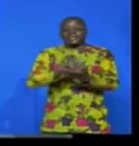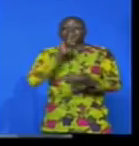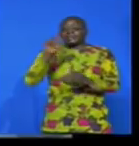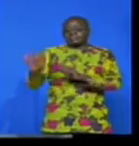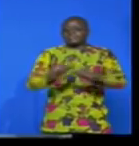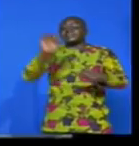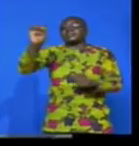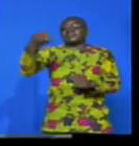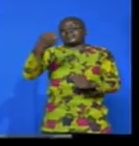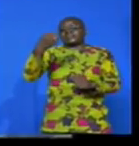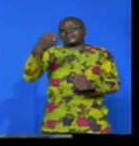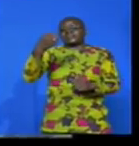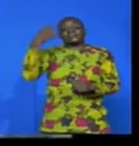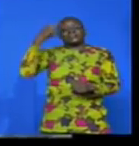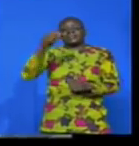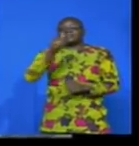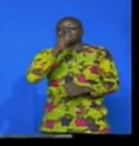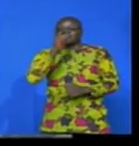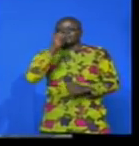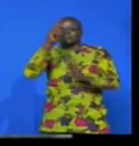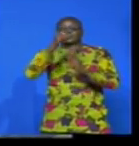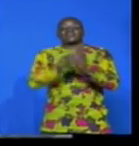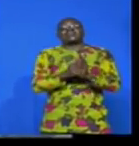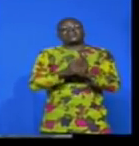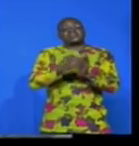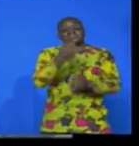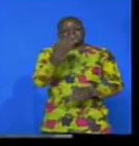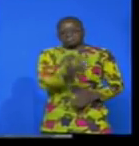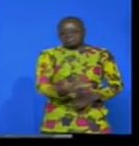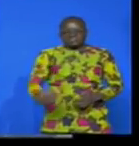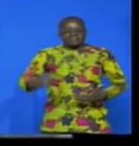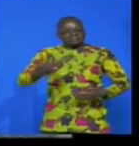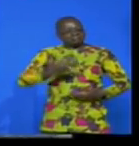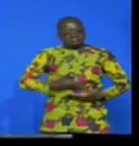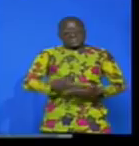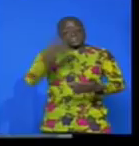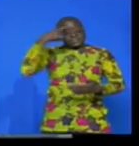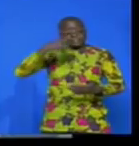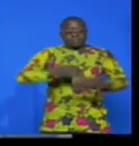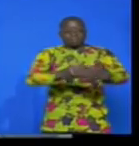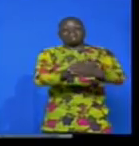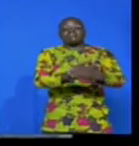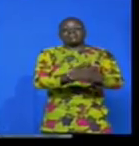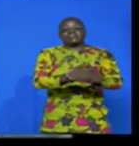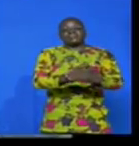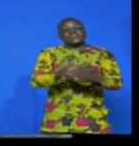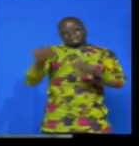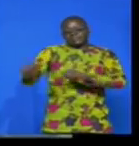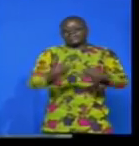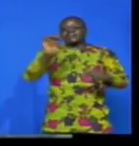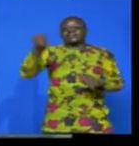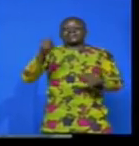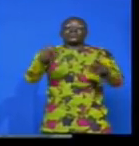activités d'alimentation du nourrisson et du jeune enfant, l'approche ANGE. C'est des activités aussi